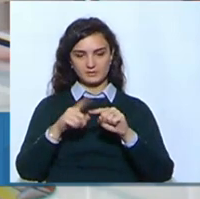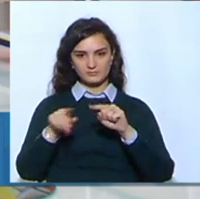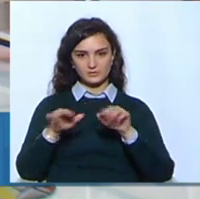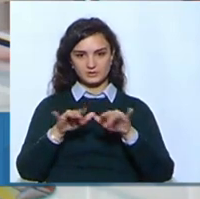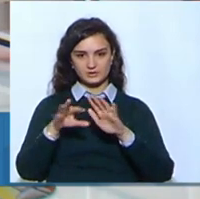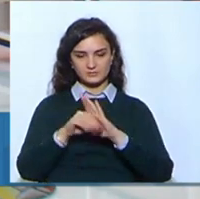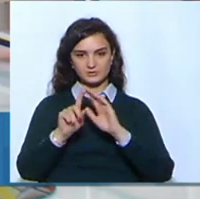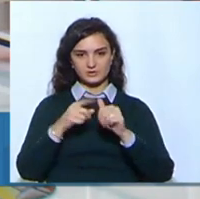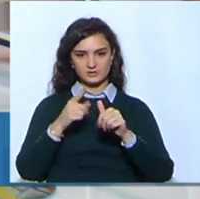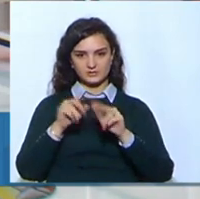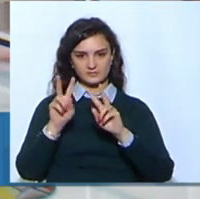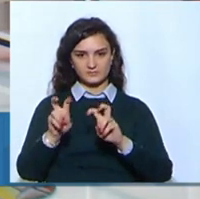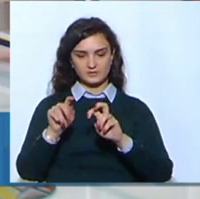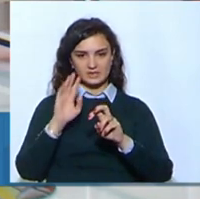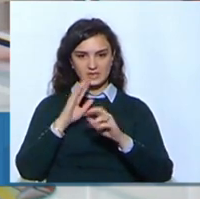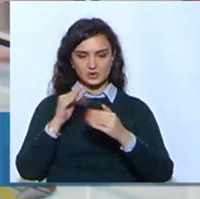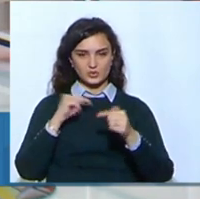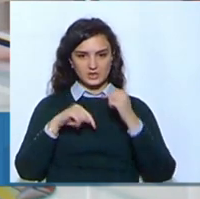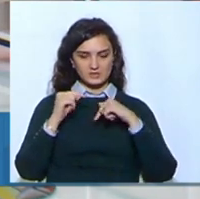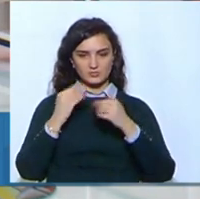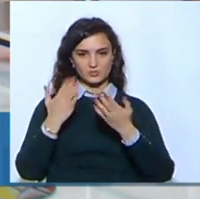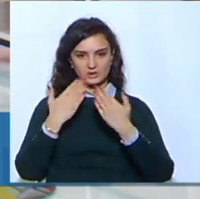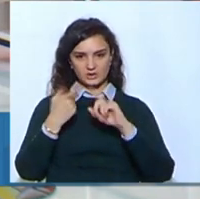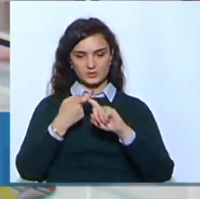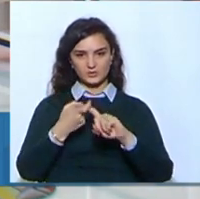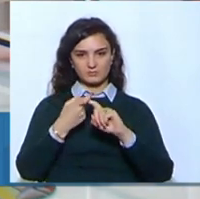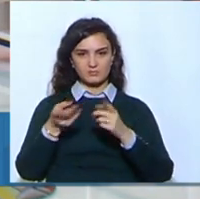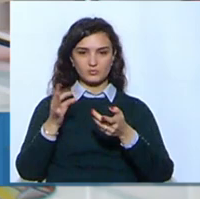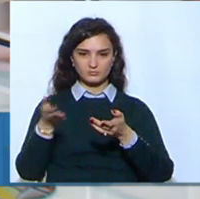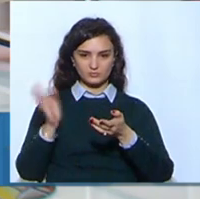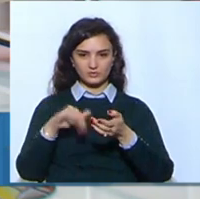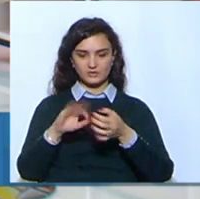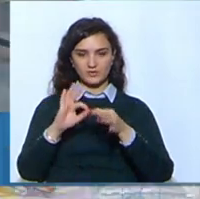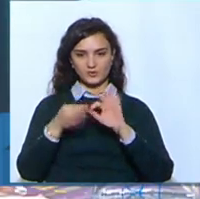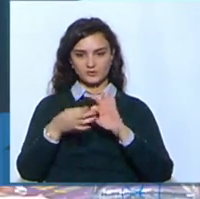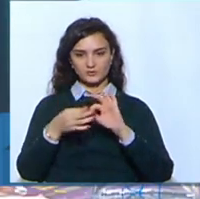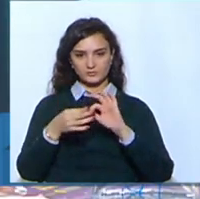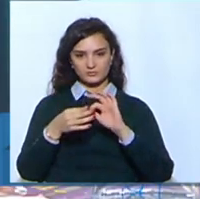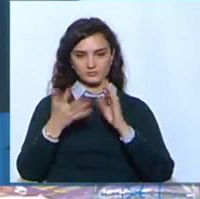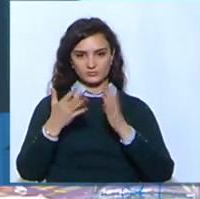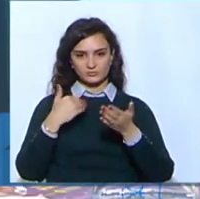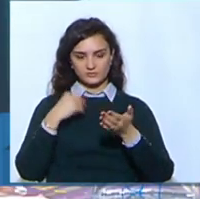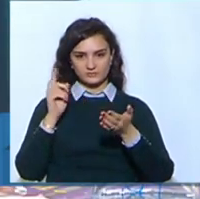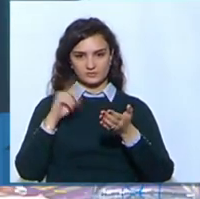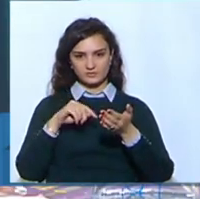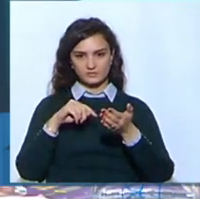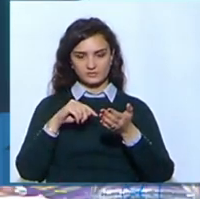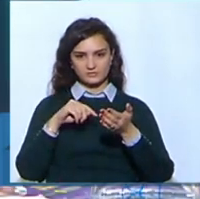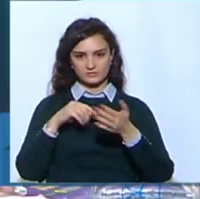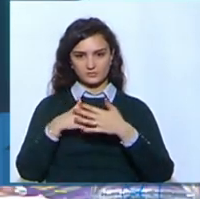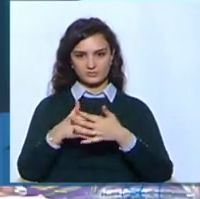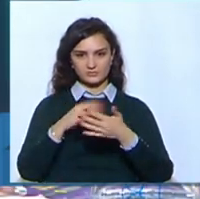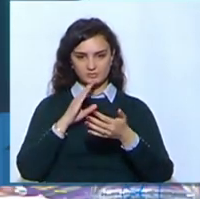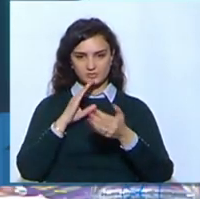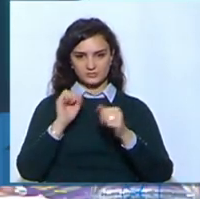პროცესებში, რასაც ქვია ნაყოფის და დედის ორგანიზმის ურთიერთობა. მაგრამ მოდით დავაკონკრეტოთ და ვთქვათ, თუ ჩვენ ვიცით, რომ ორსულ ქალს